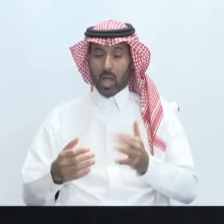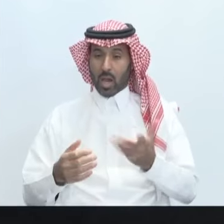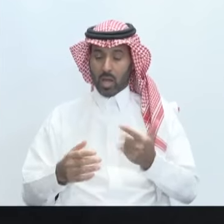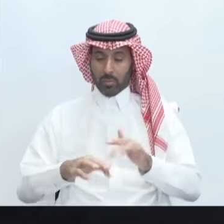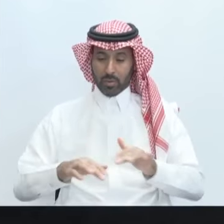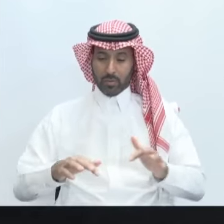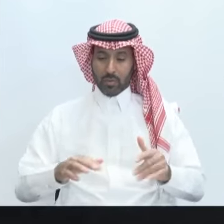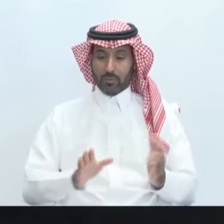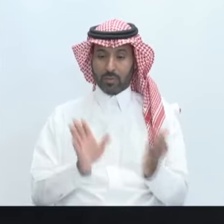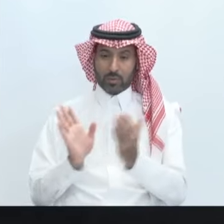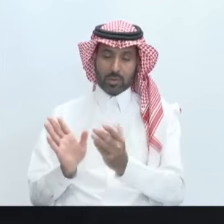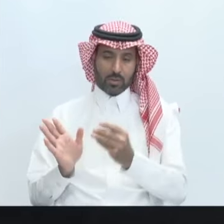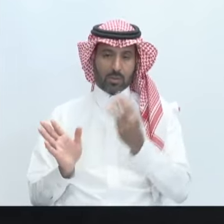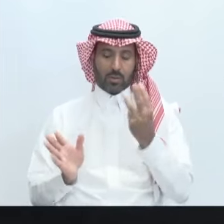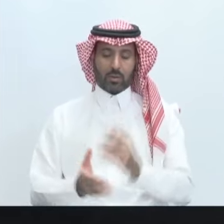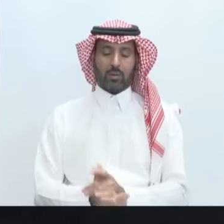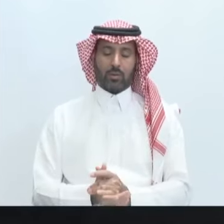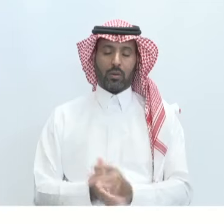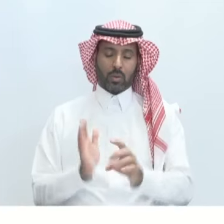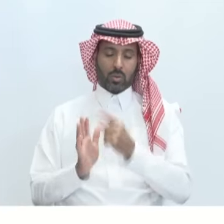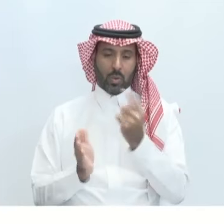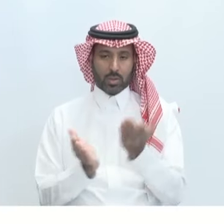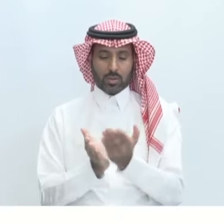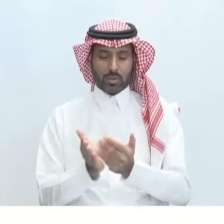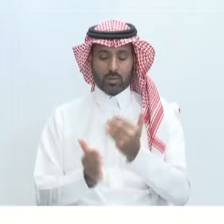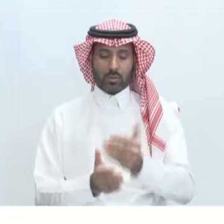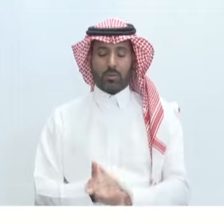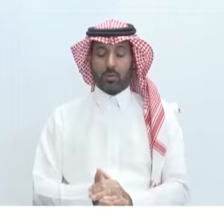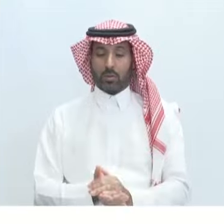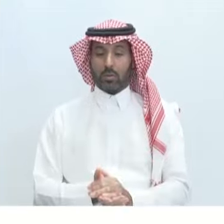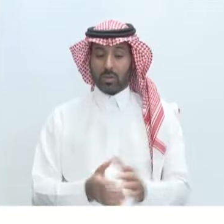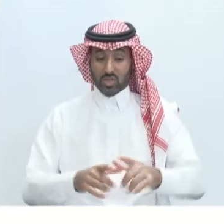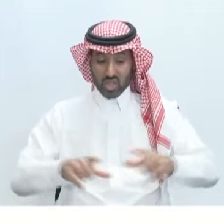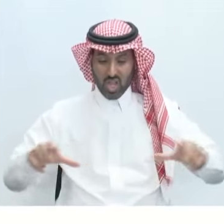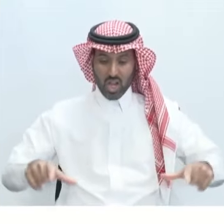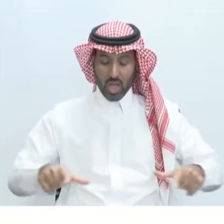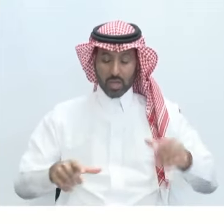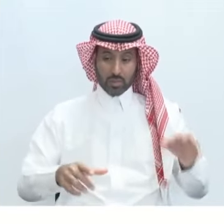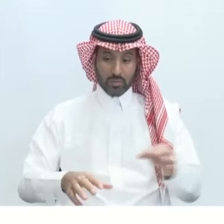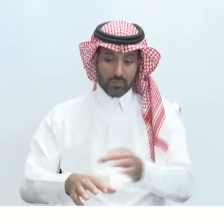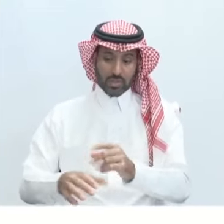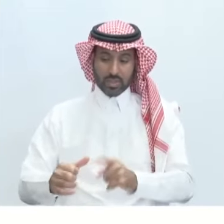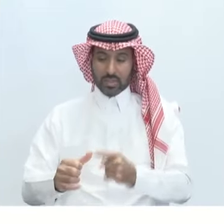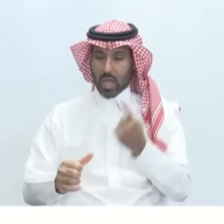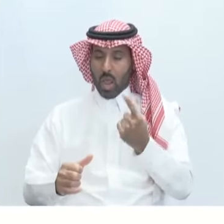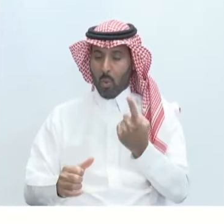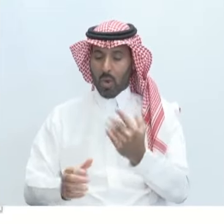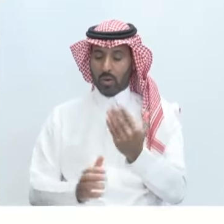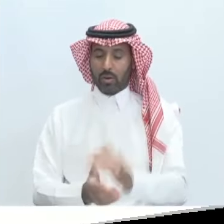والفصل الدراسي الثالث عنوان درسنا لهذا اليوم هو انشاء الخرائط في جزئه